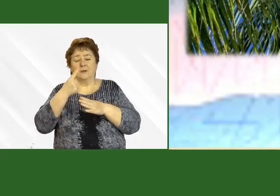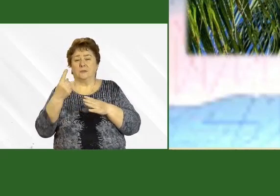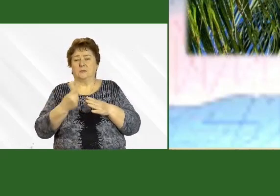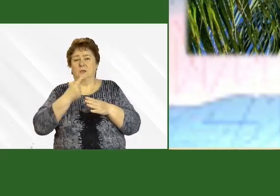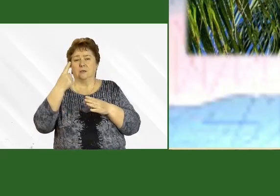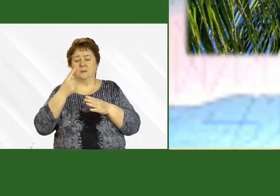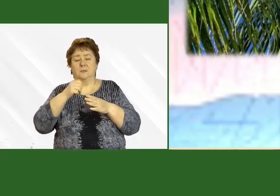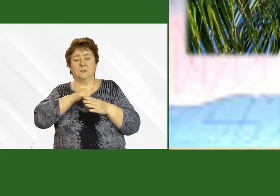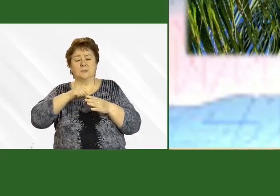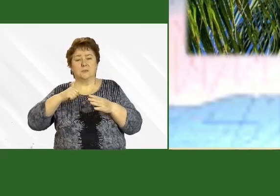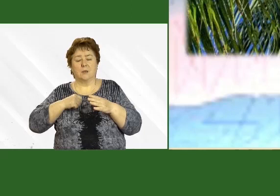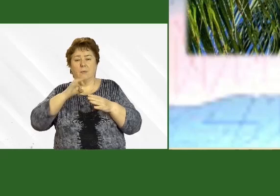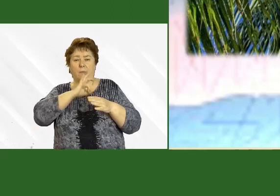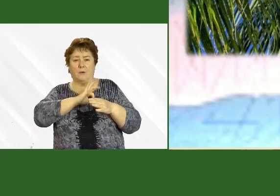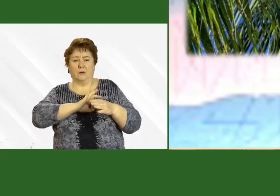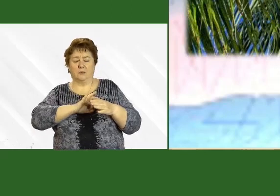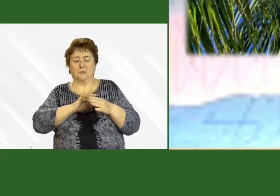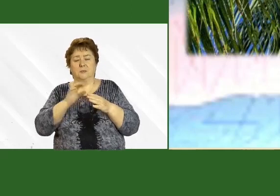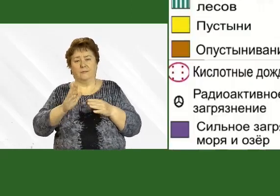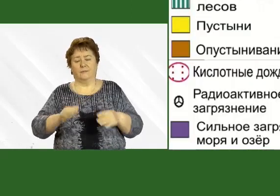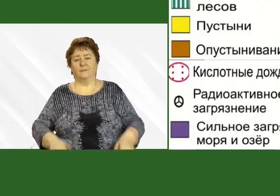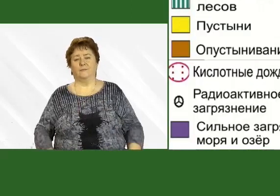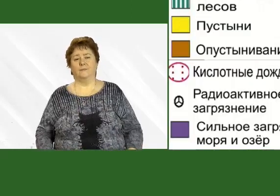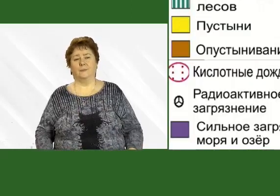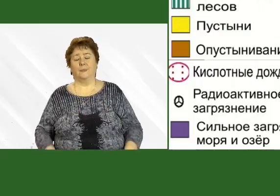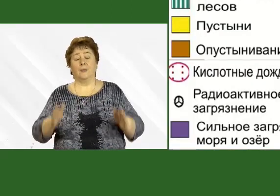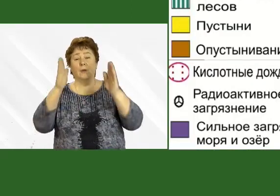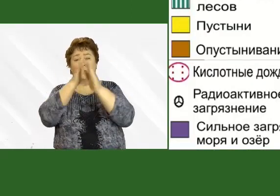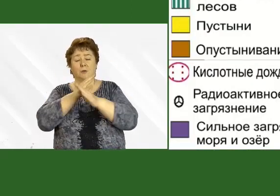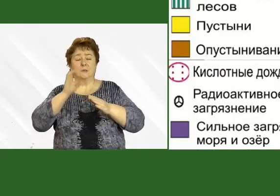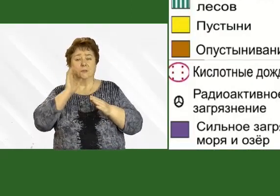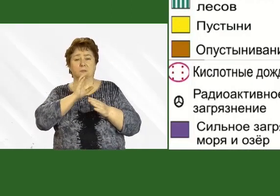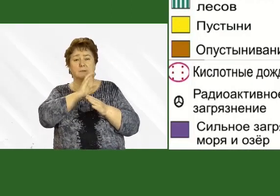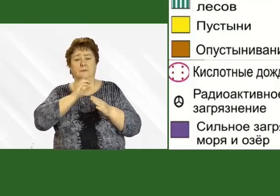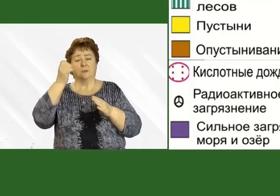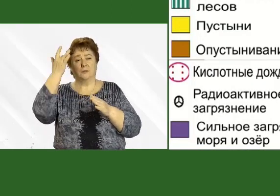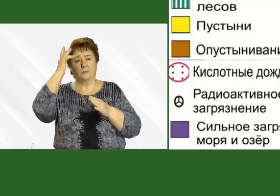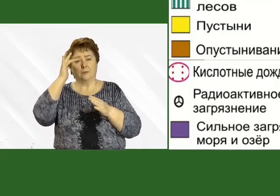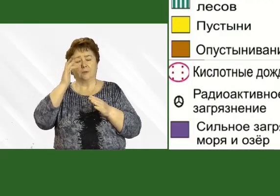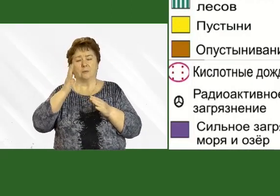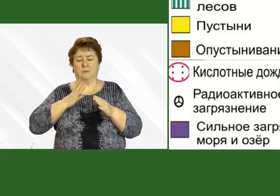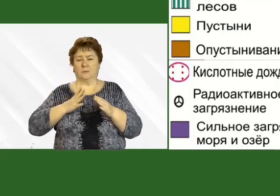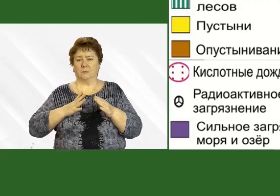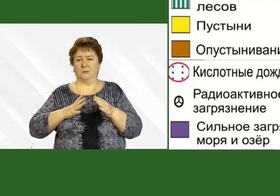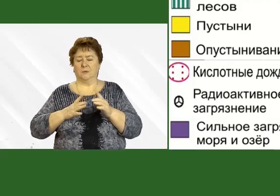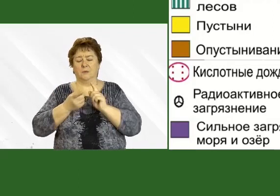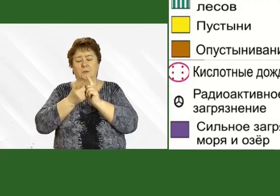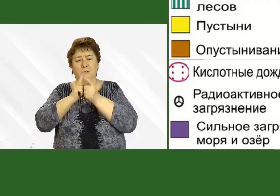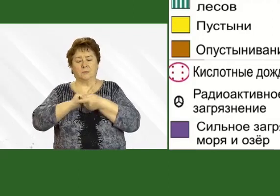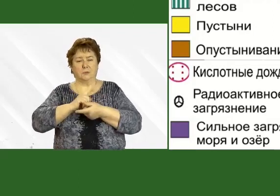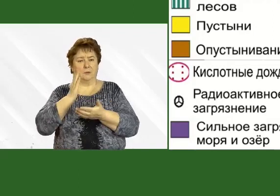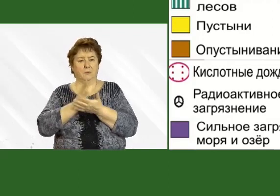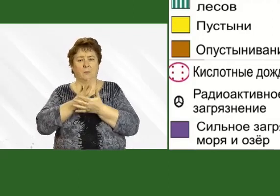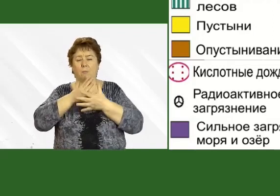из самых полезных злаков природа северной америке претерпела существенные изменения